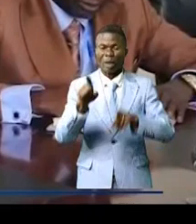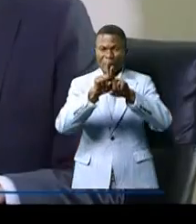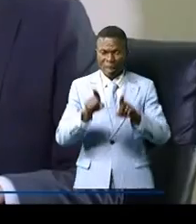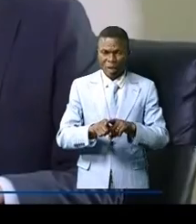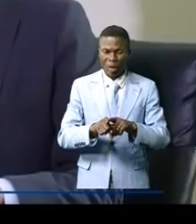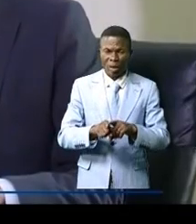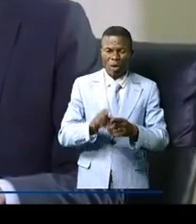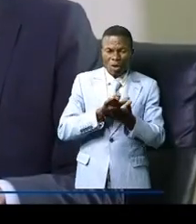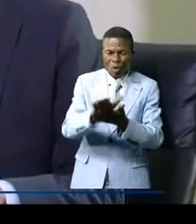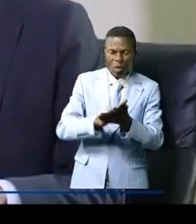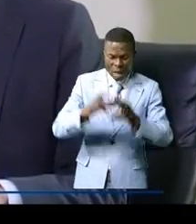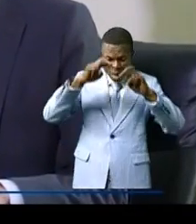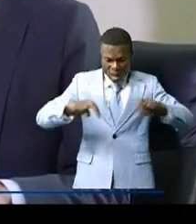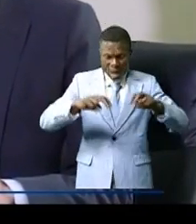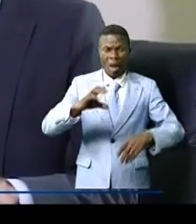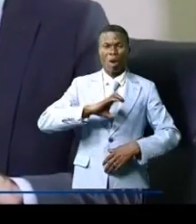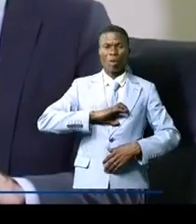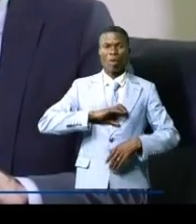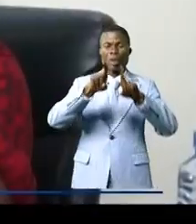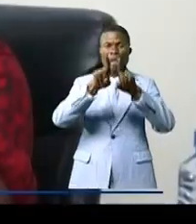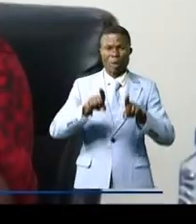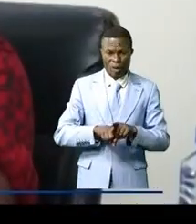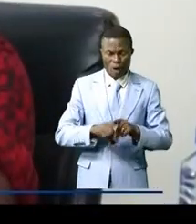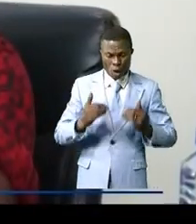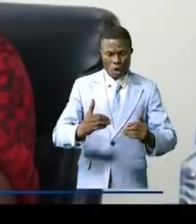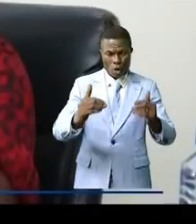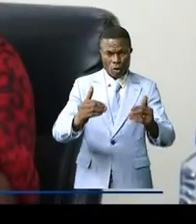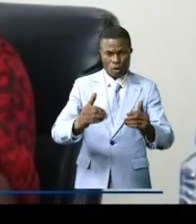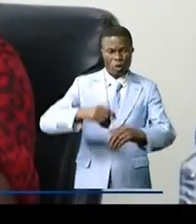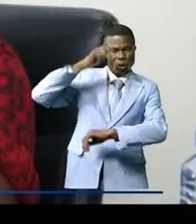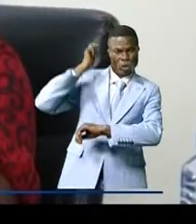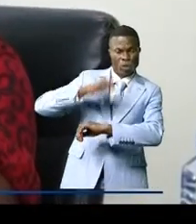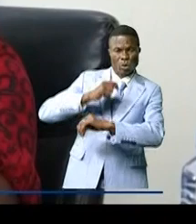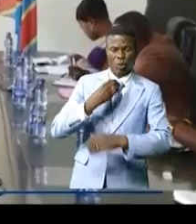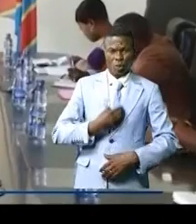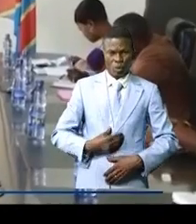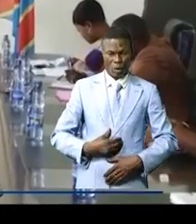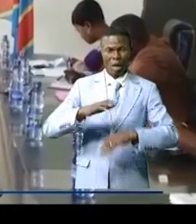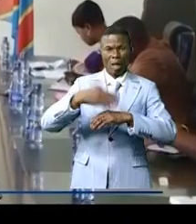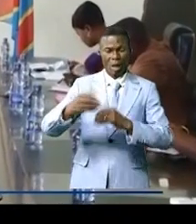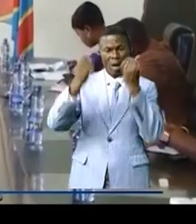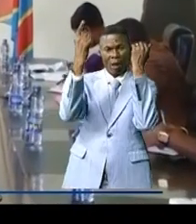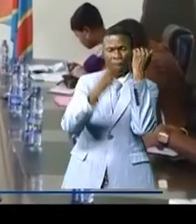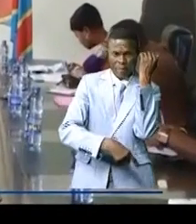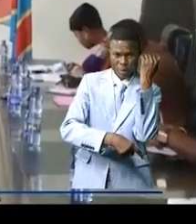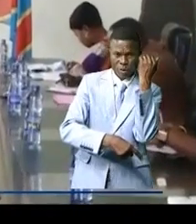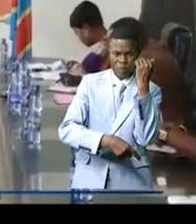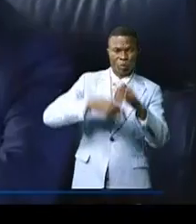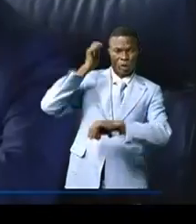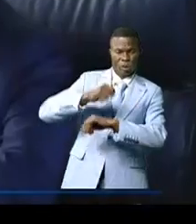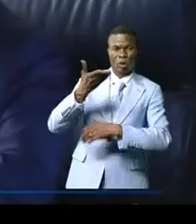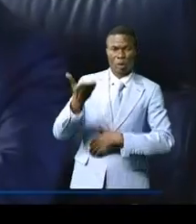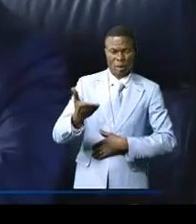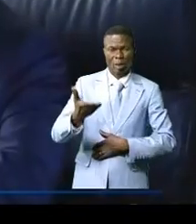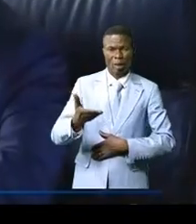ensuite vers l'enquête par la police et enfin la poursuite par un magistrat suivi de la condamnation par un juge. Et